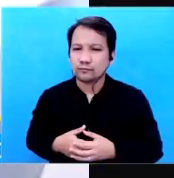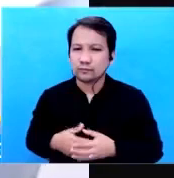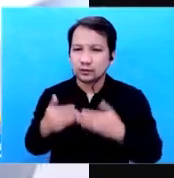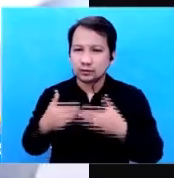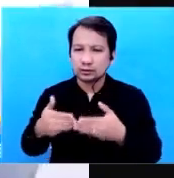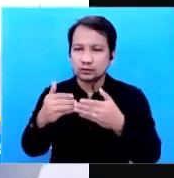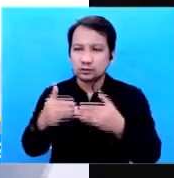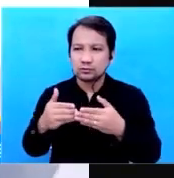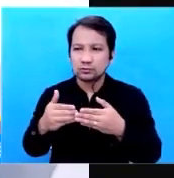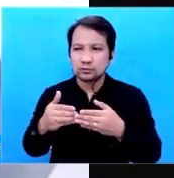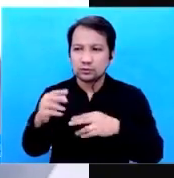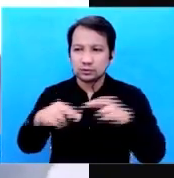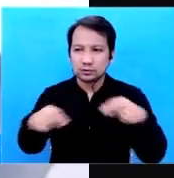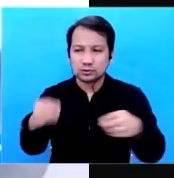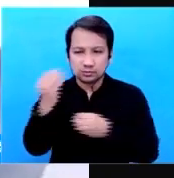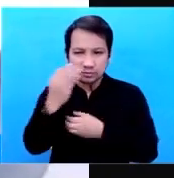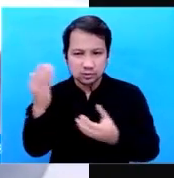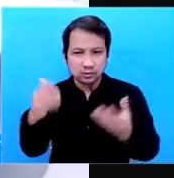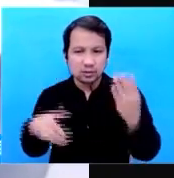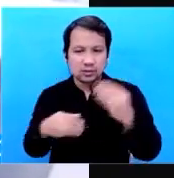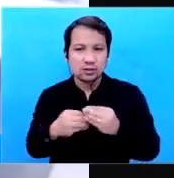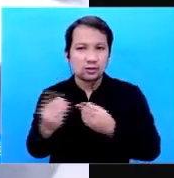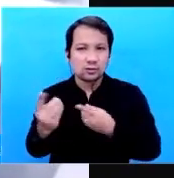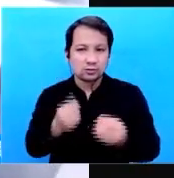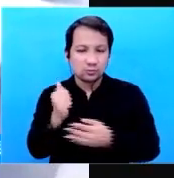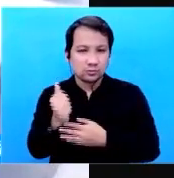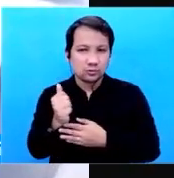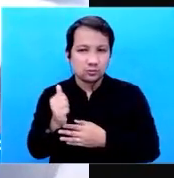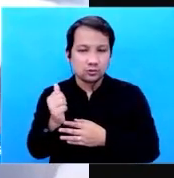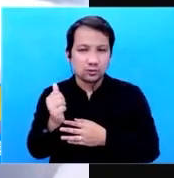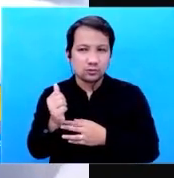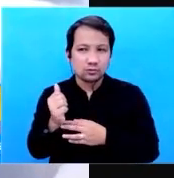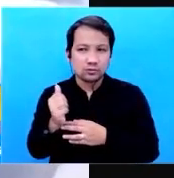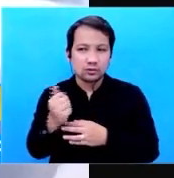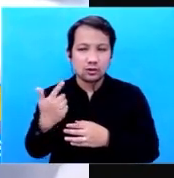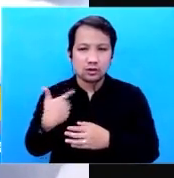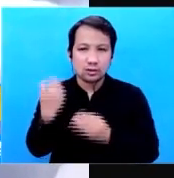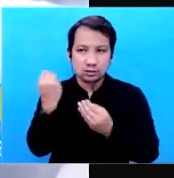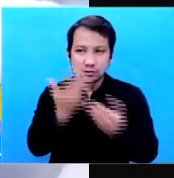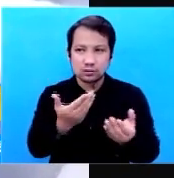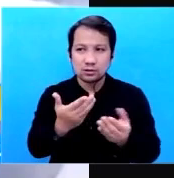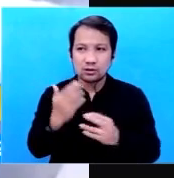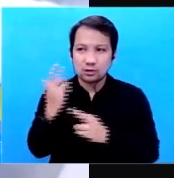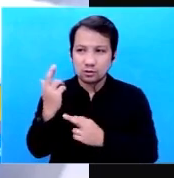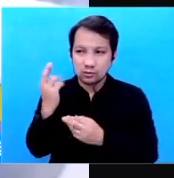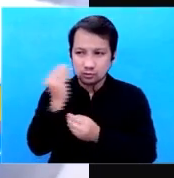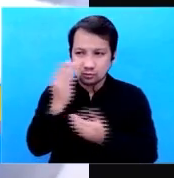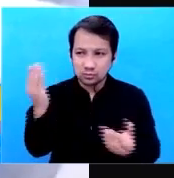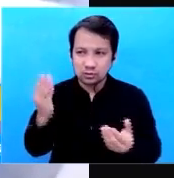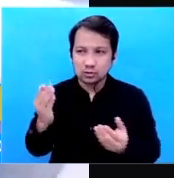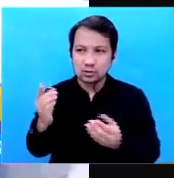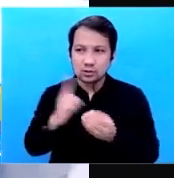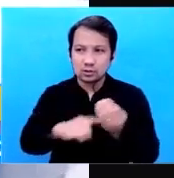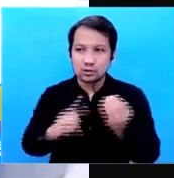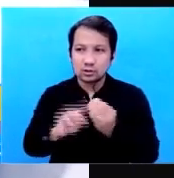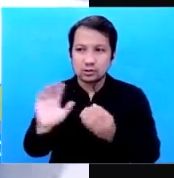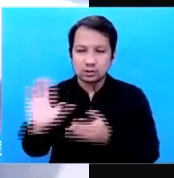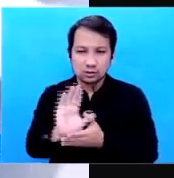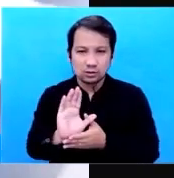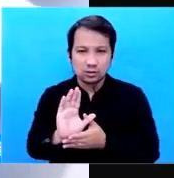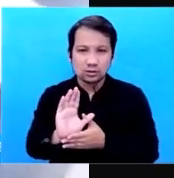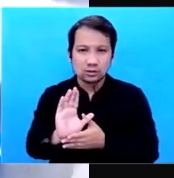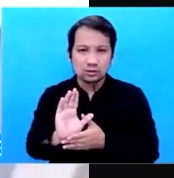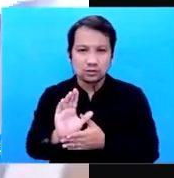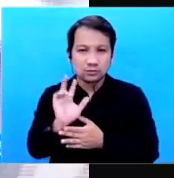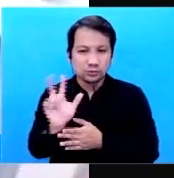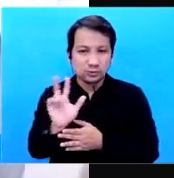Ongoing yung mga divers natin, we're still doing the retrieval operation where sana po, kasi yung